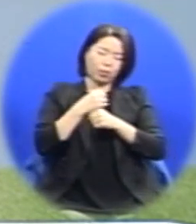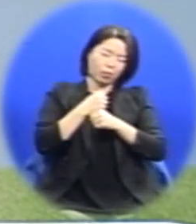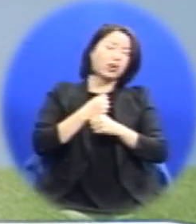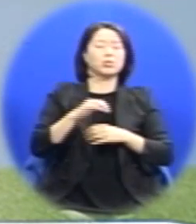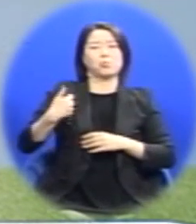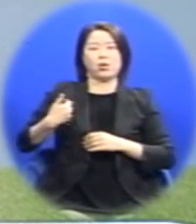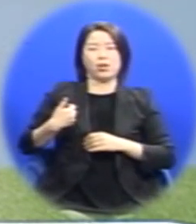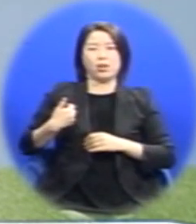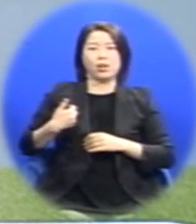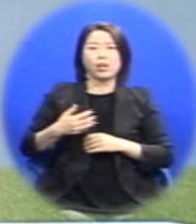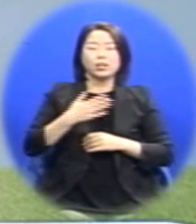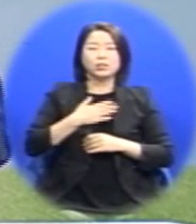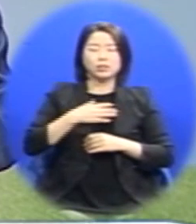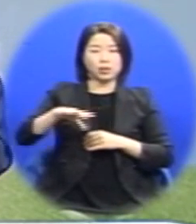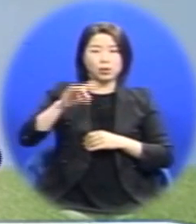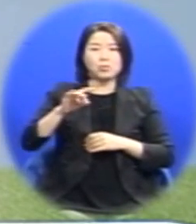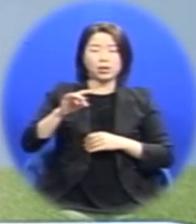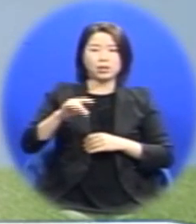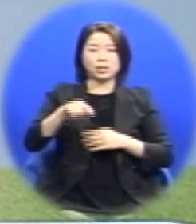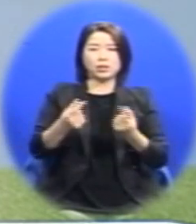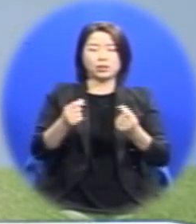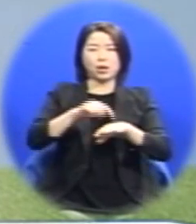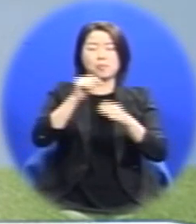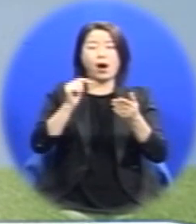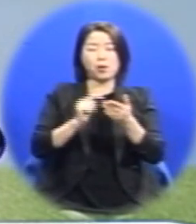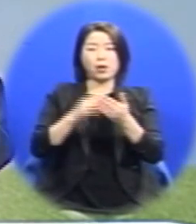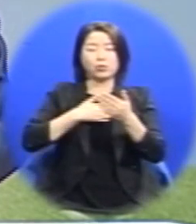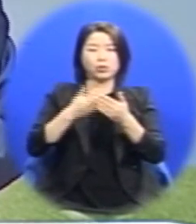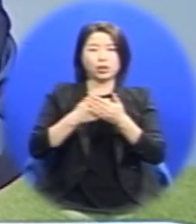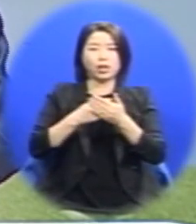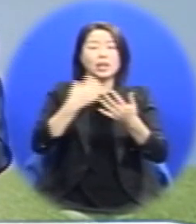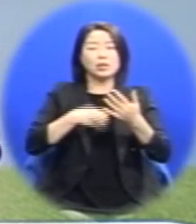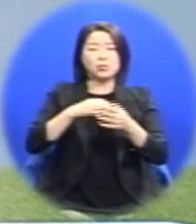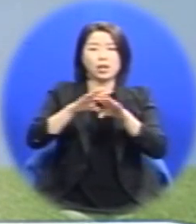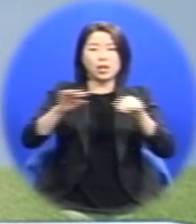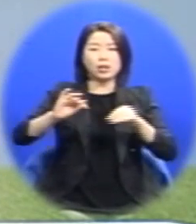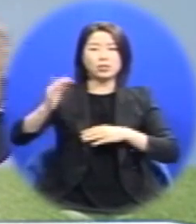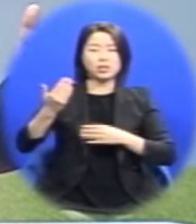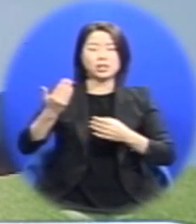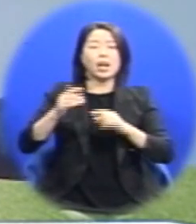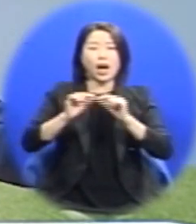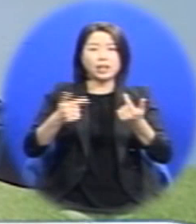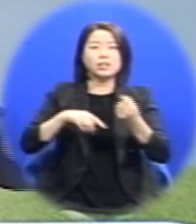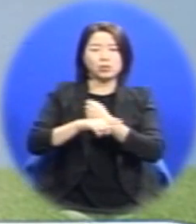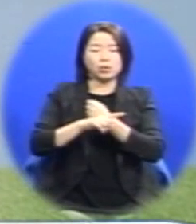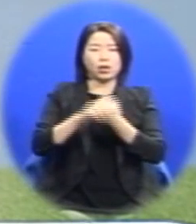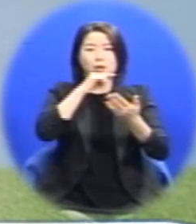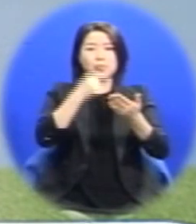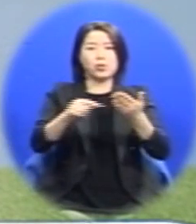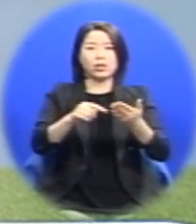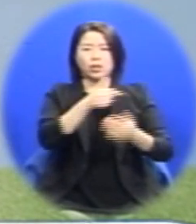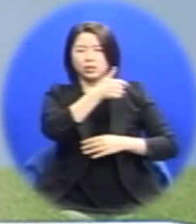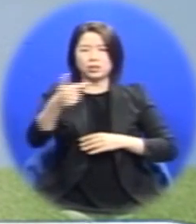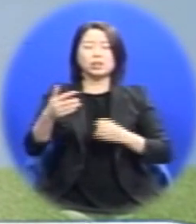몰라요. 저는 처음에는 제가 이렇게 마음의 두려움과 염려가 해결되지 않는 것이 이 부채 규모가 커서 그런 줄